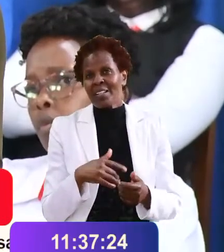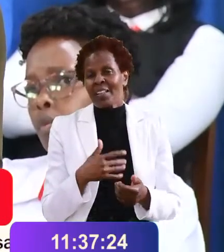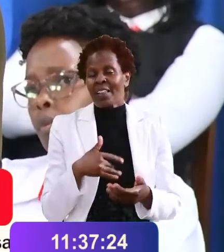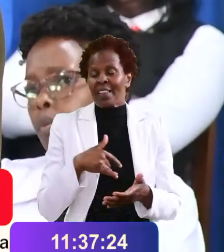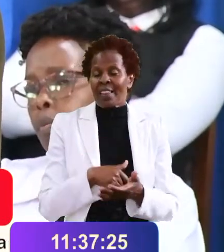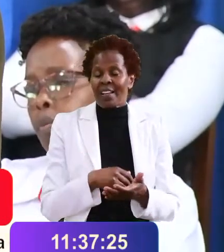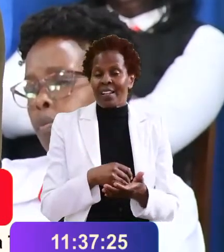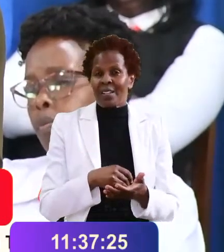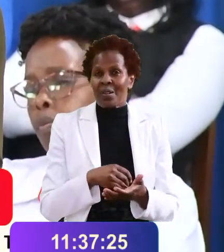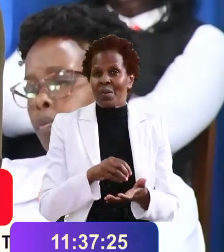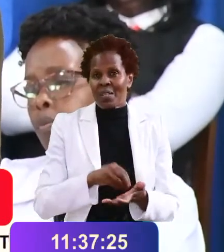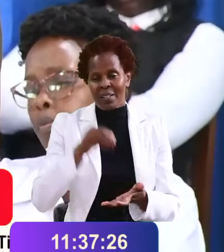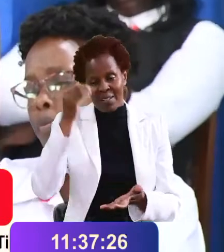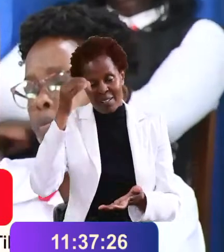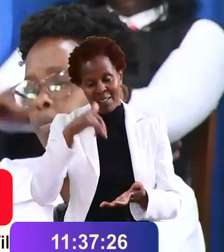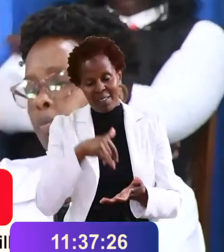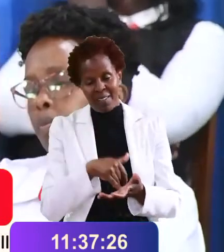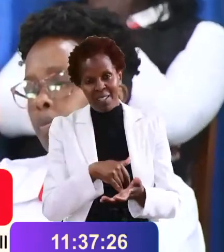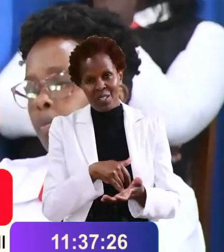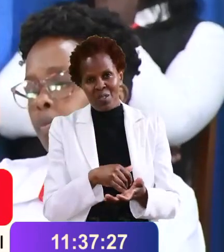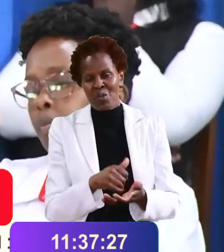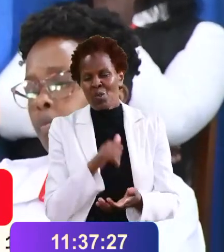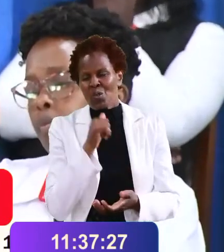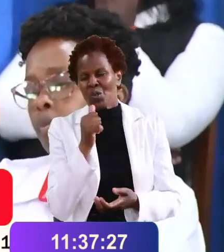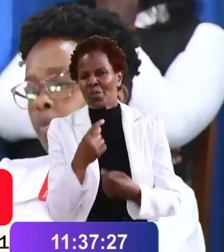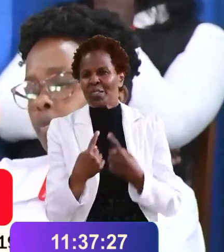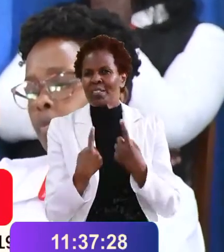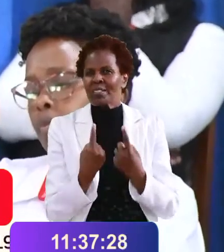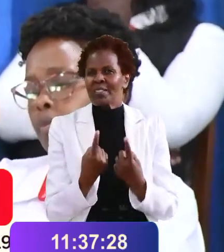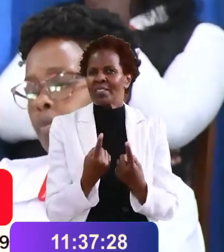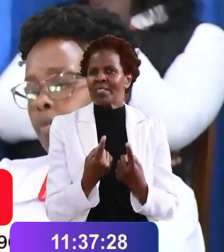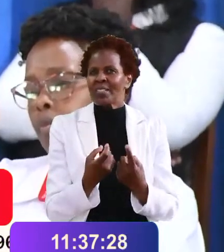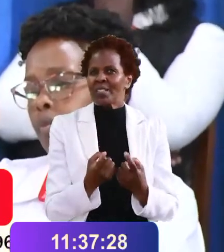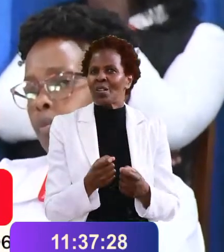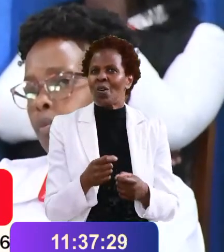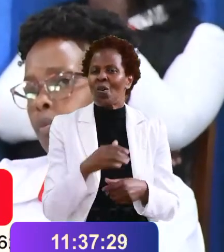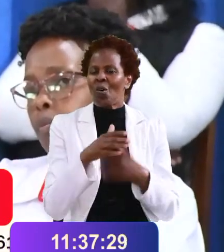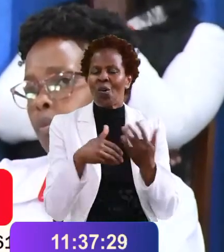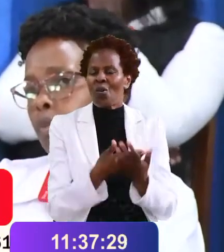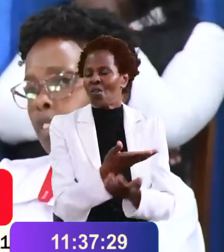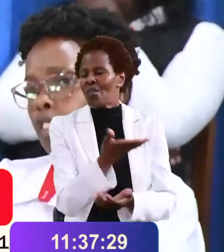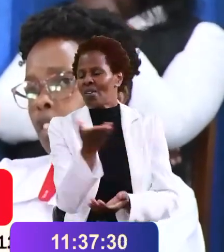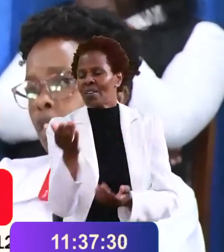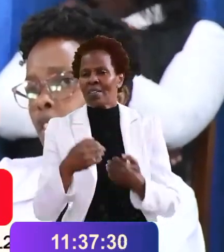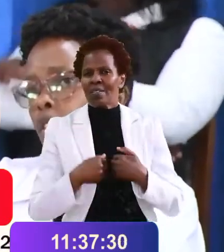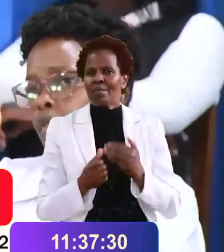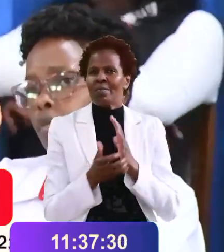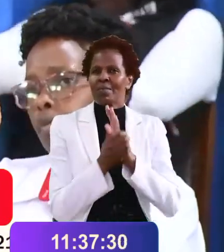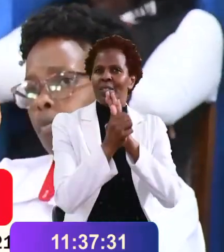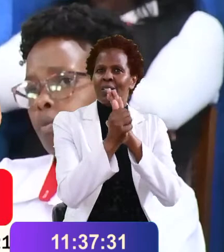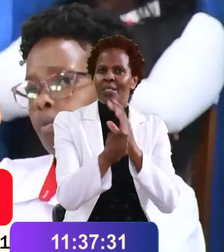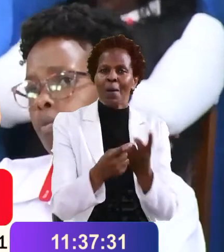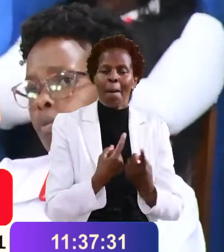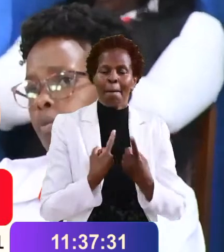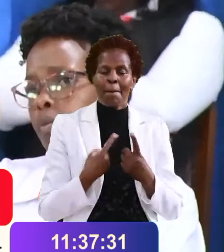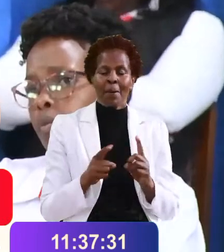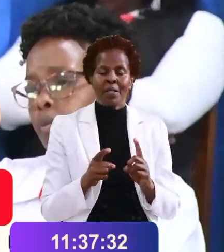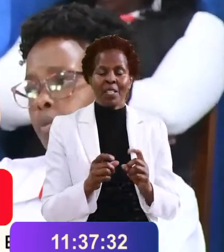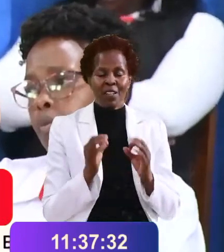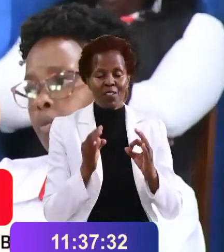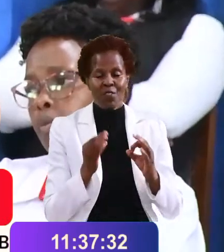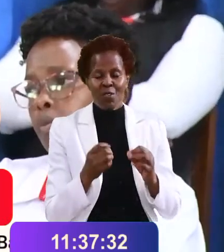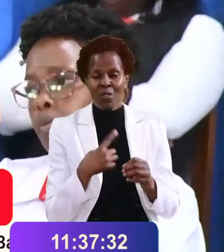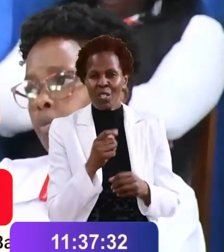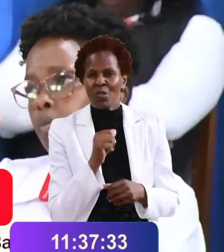inatufunza kwamba hatufai kutoa visababu. Kila mtu hapa ako na kipawa. Lakini ukitoa